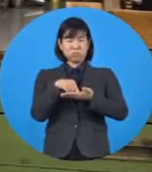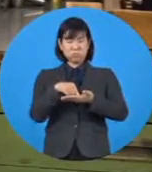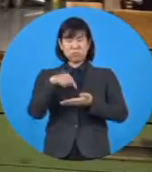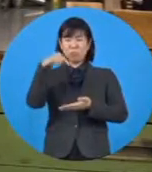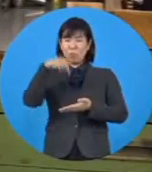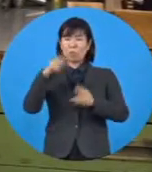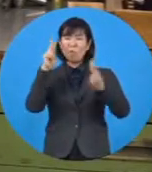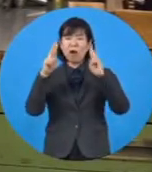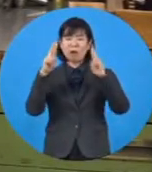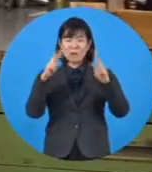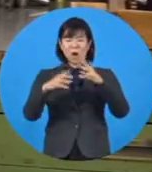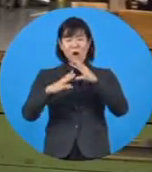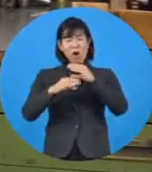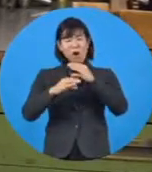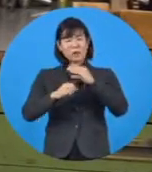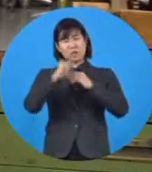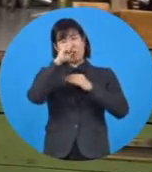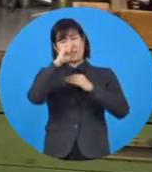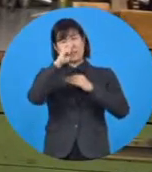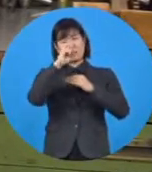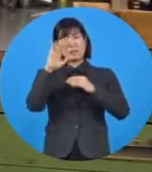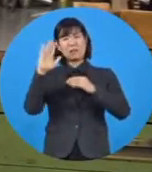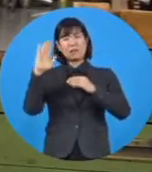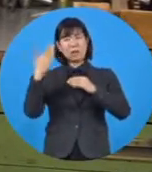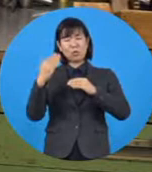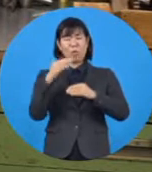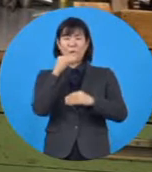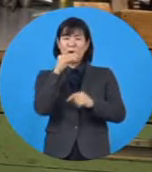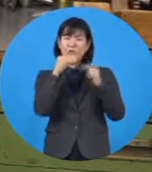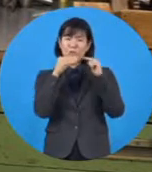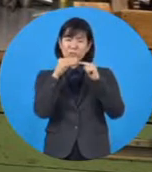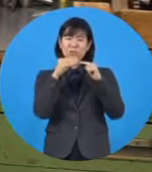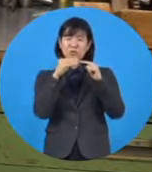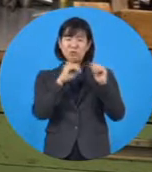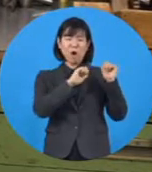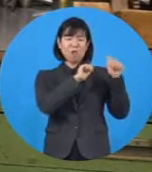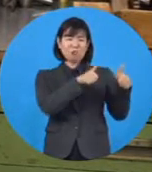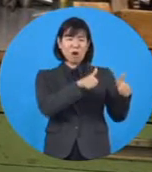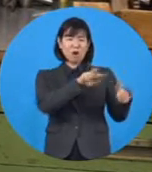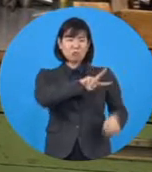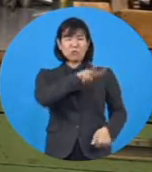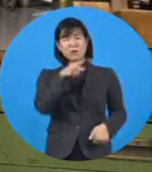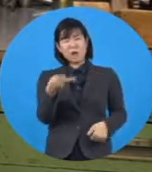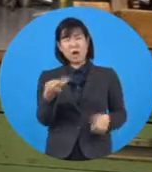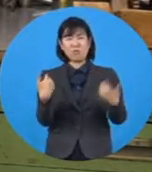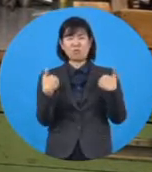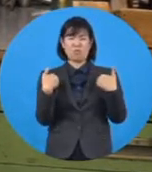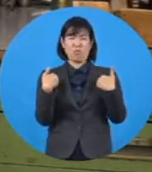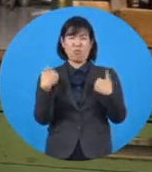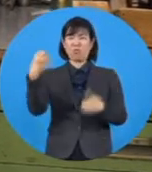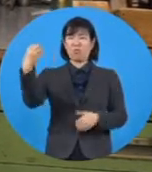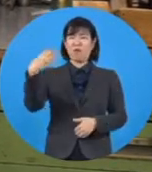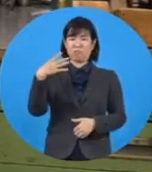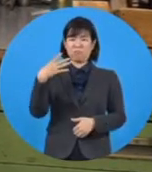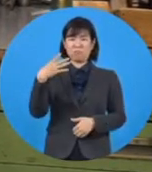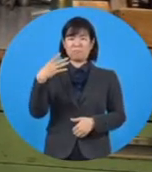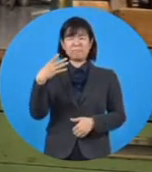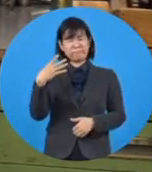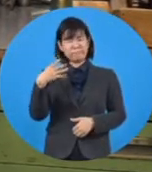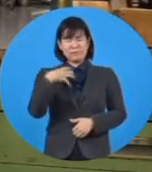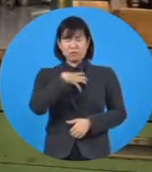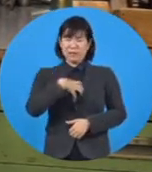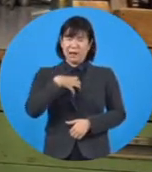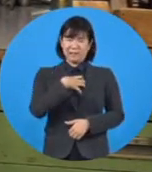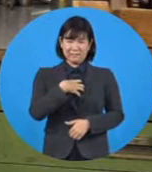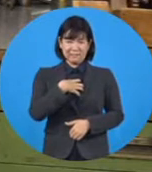んなにいいものを作って、楽器をいいものを作ってるのに、うん、マウスピースは取り替えないと使えないじゃないかと。 うわ、ちょっと辛いところです